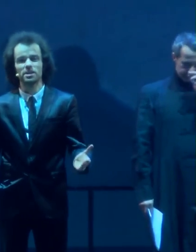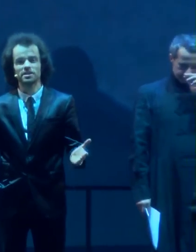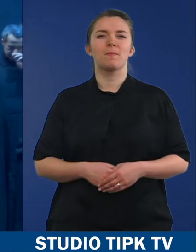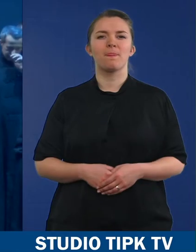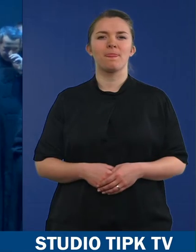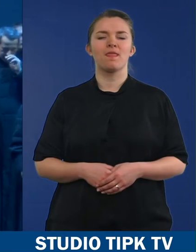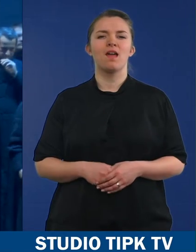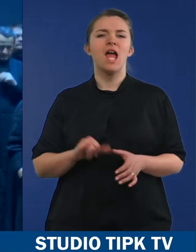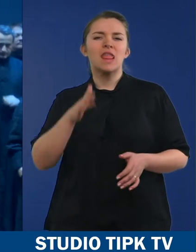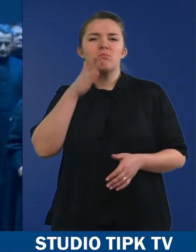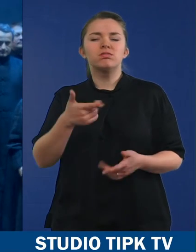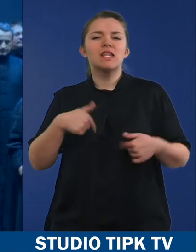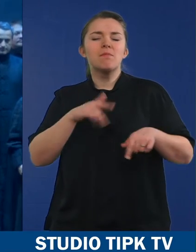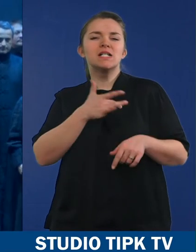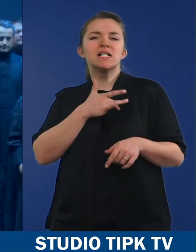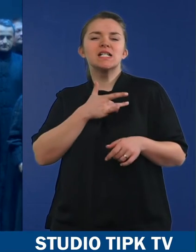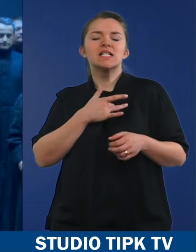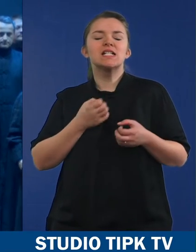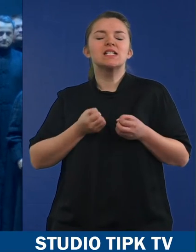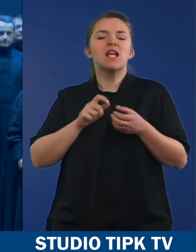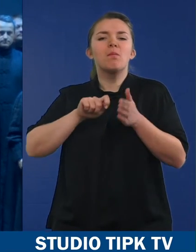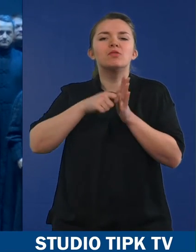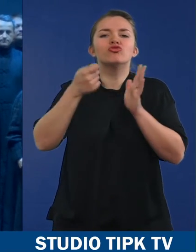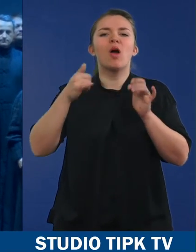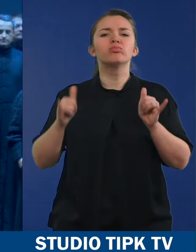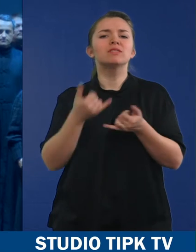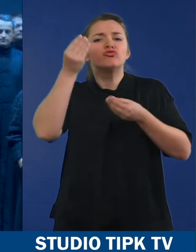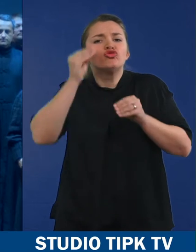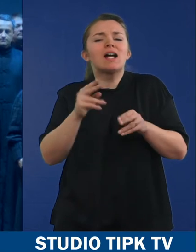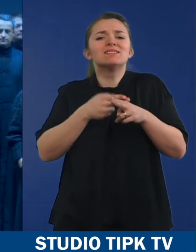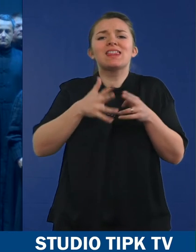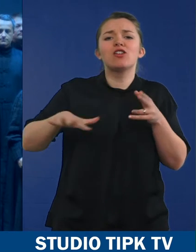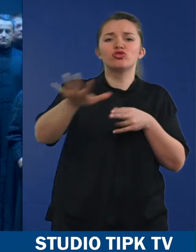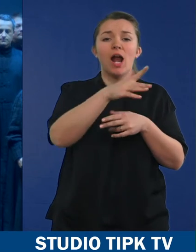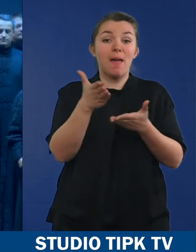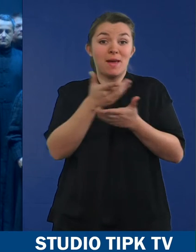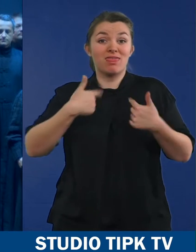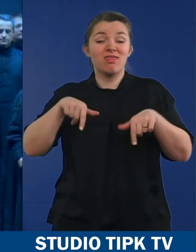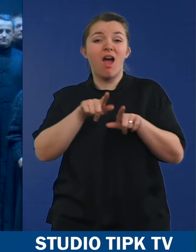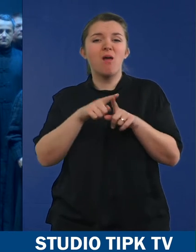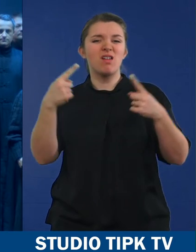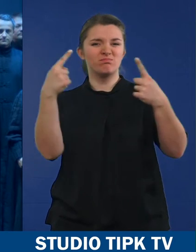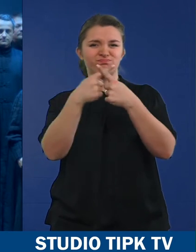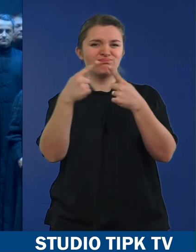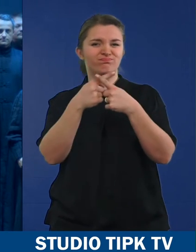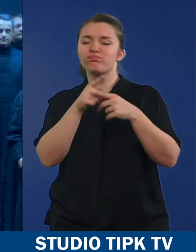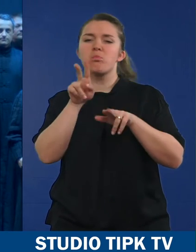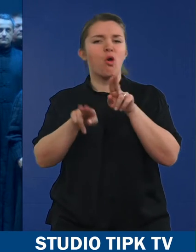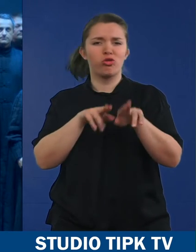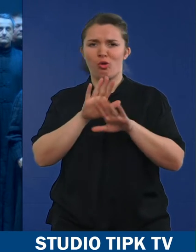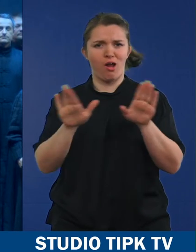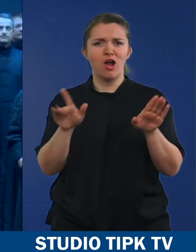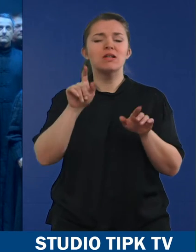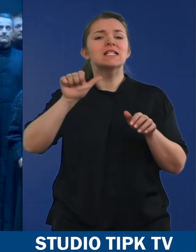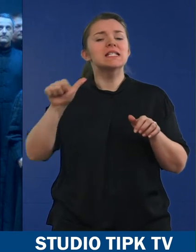da bi nam srca vnel za čast dežele. Med nami potolažil razprtije in spet